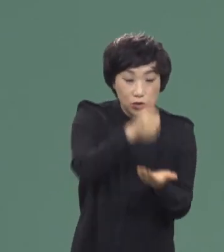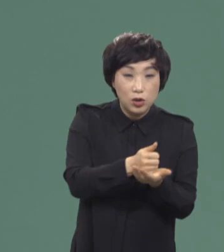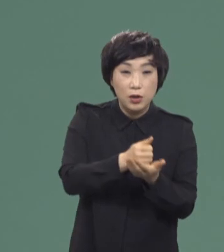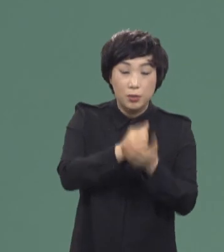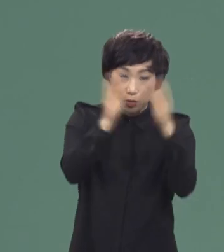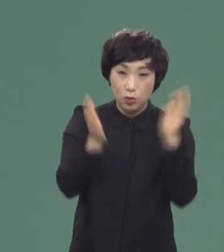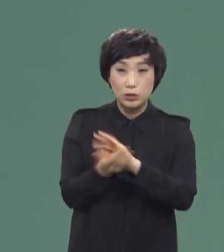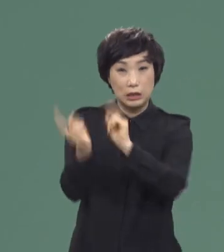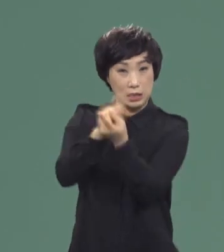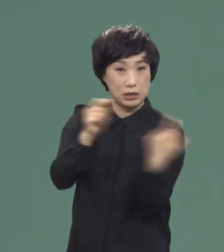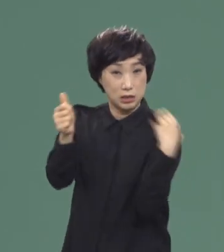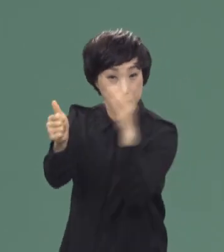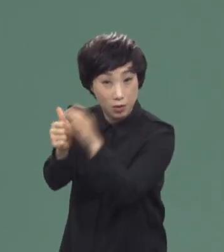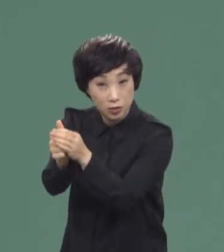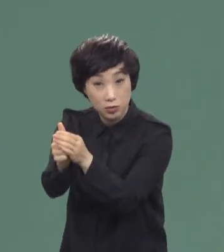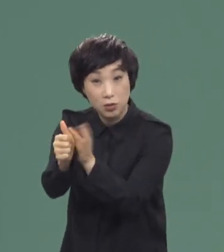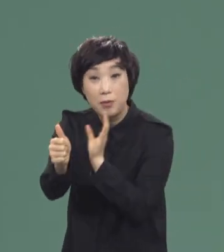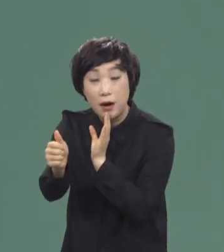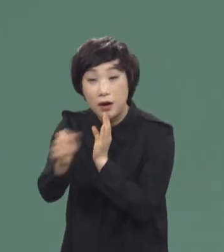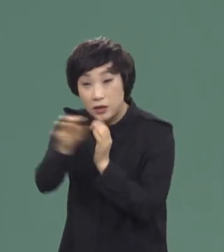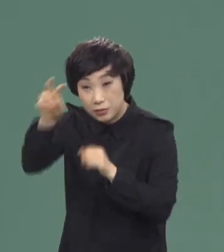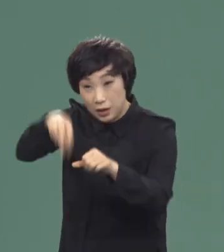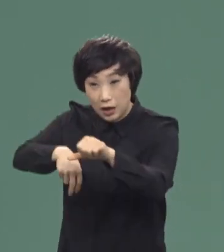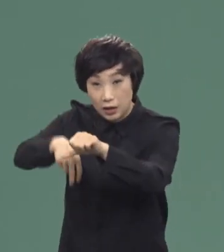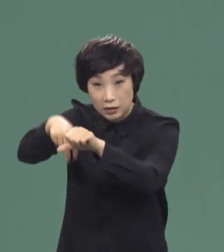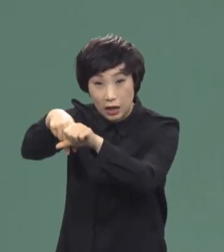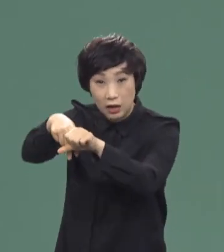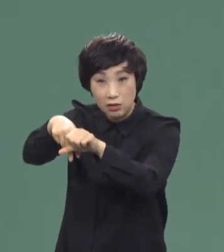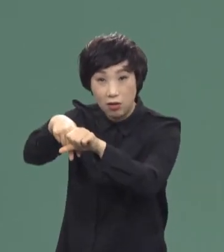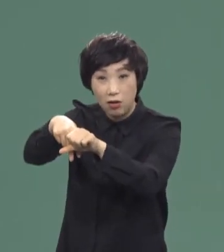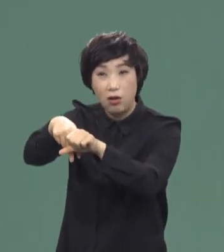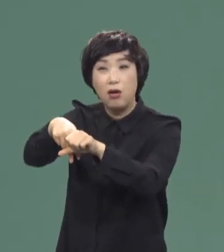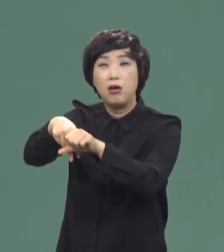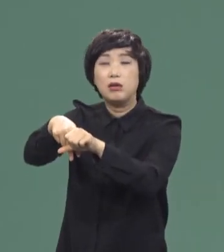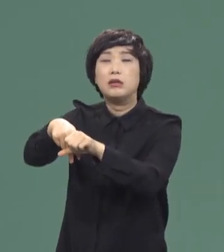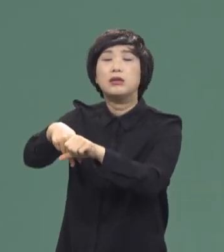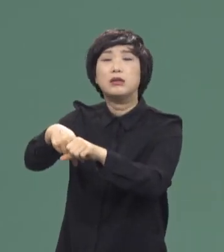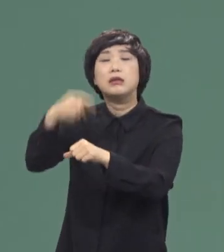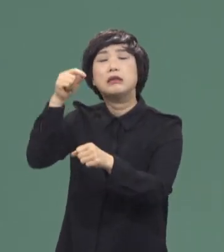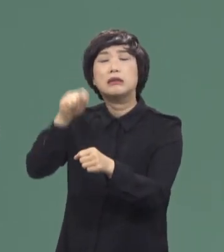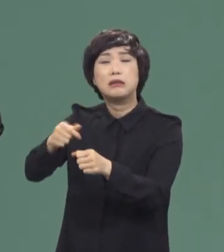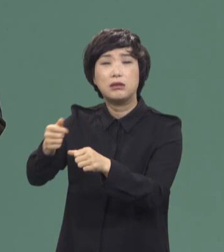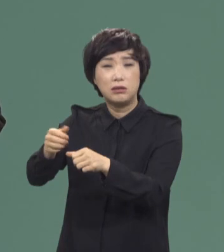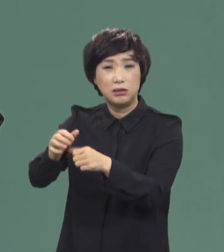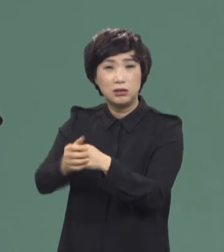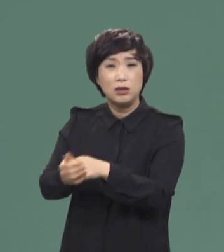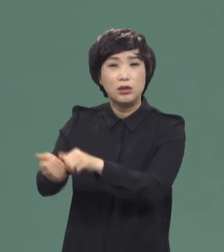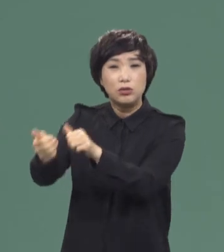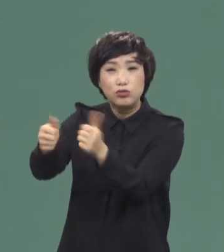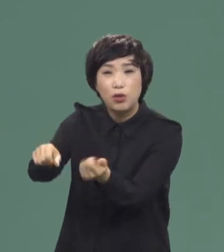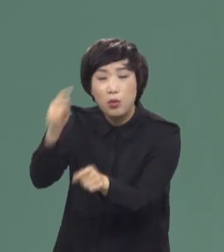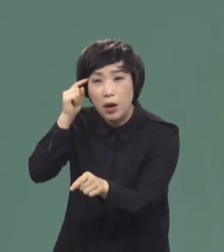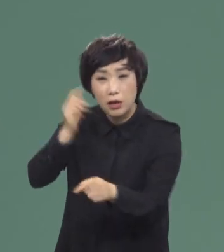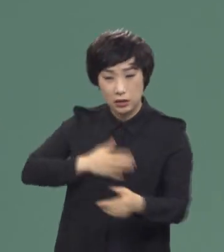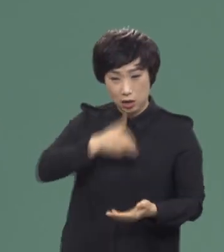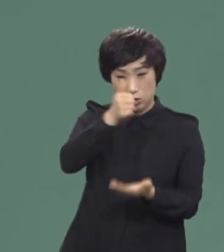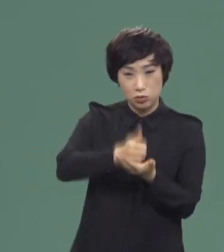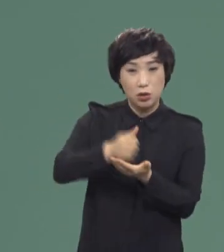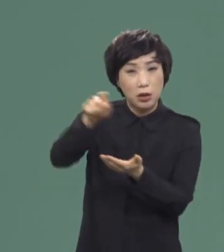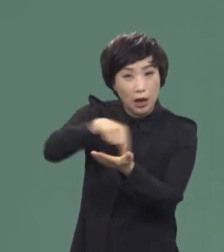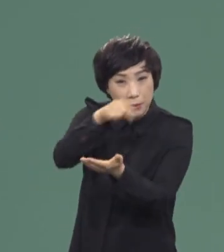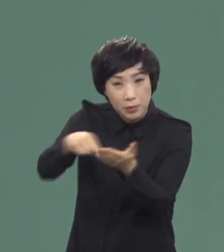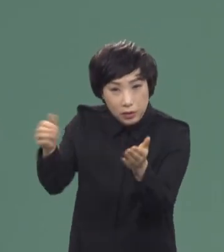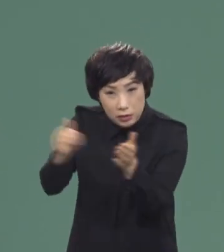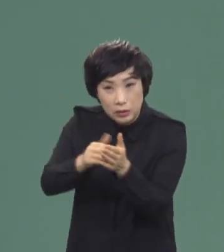짊어지고 십자가로 가피참하게 죽게 해서 죄값을 갚아서 내